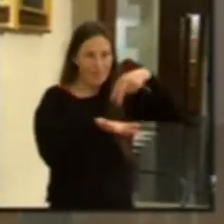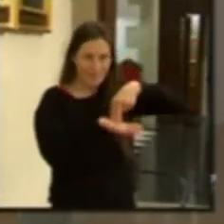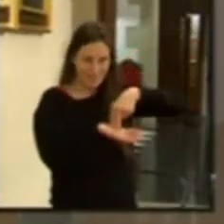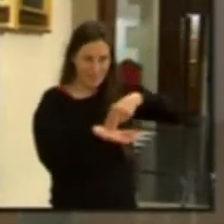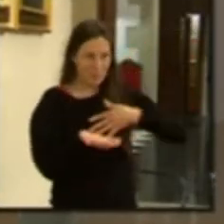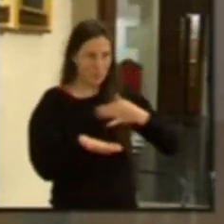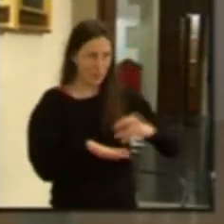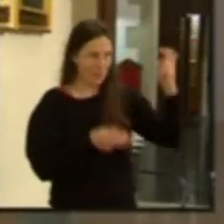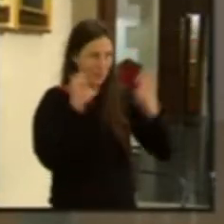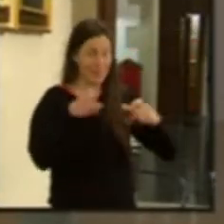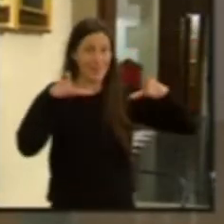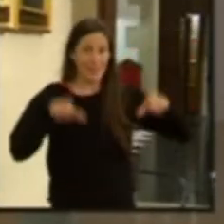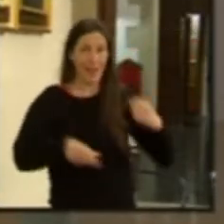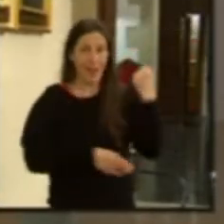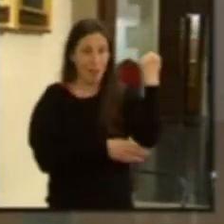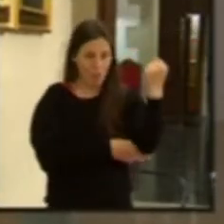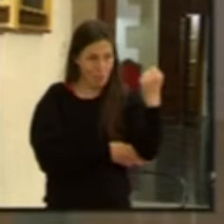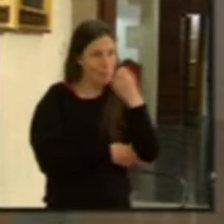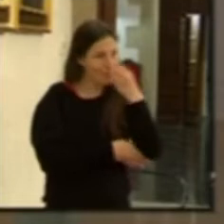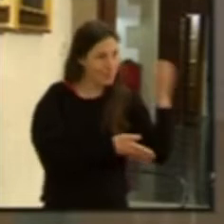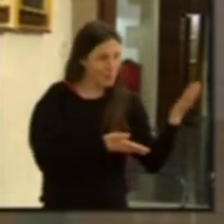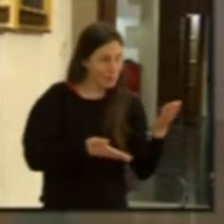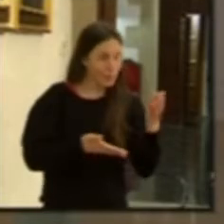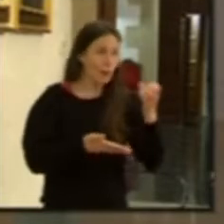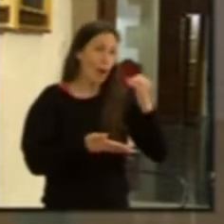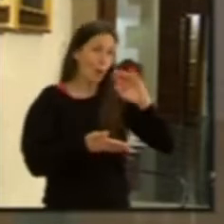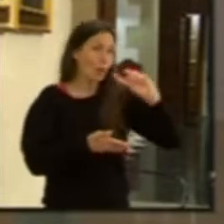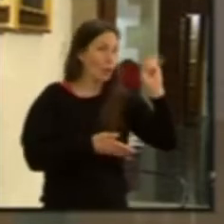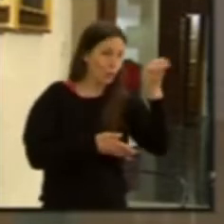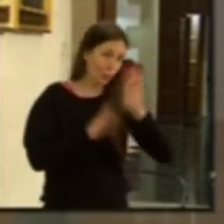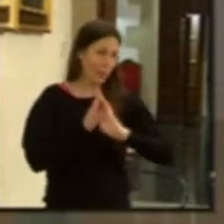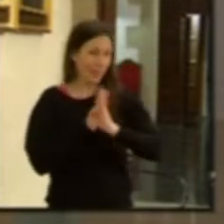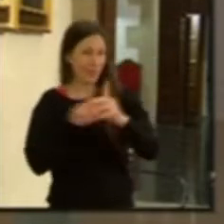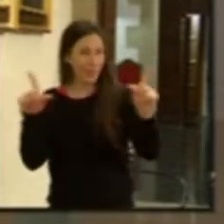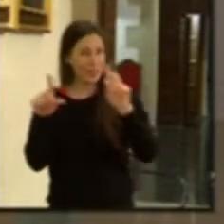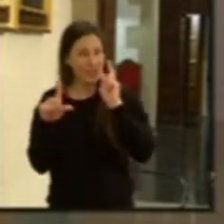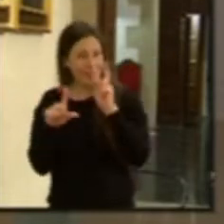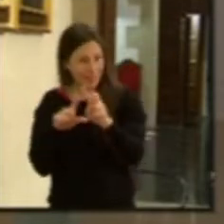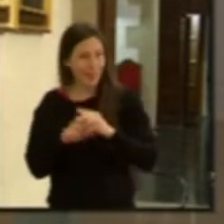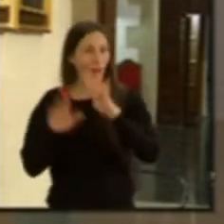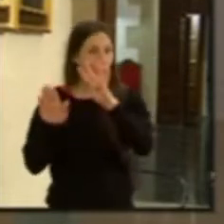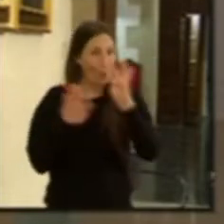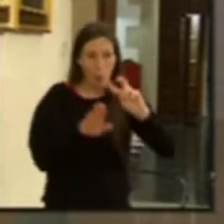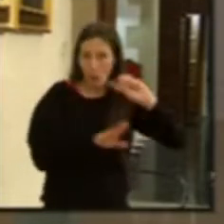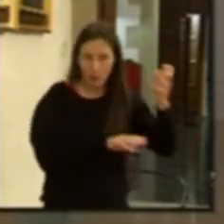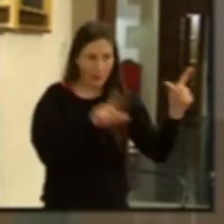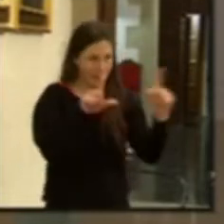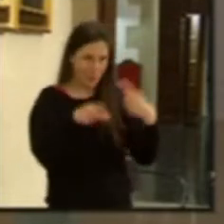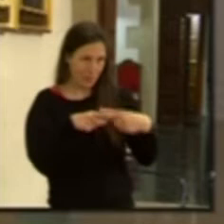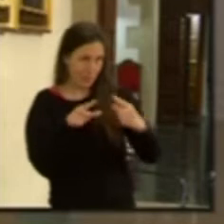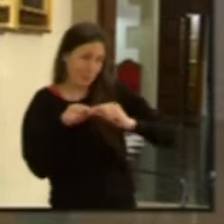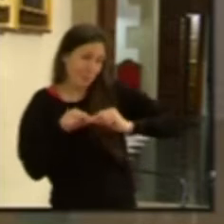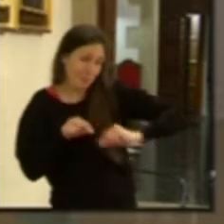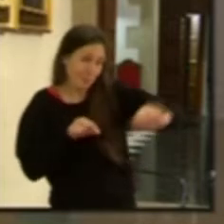aquesta sala de la columna i els que, aprofitant doncs, el 9-9 i tot el que serien els canals doncs, que ens ha portat